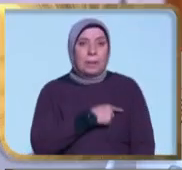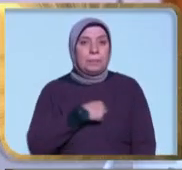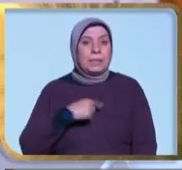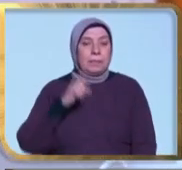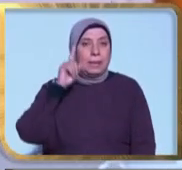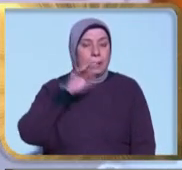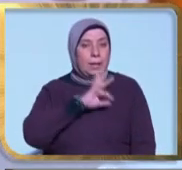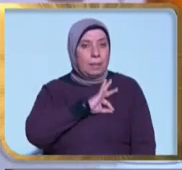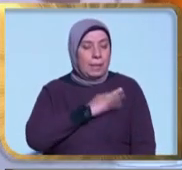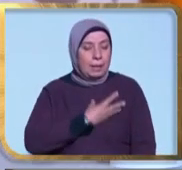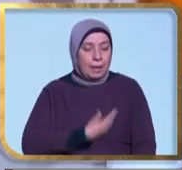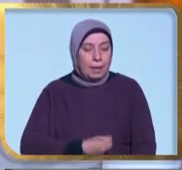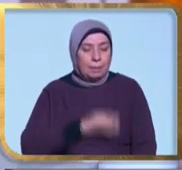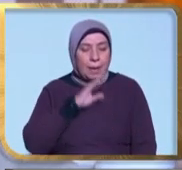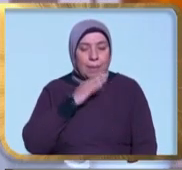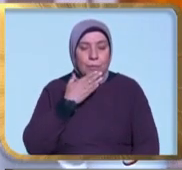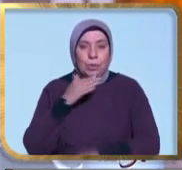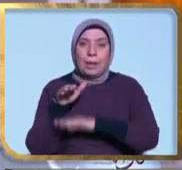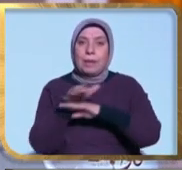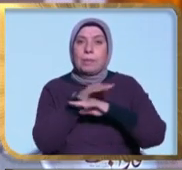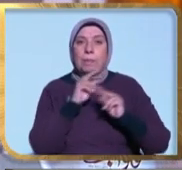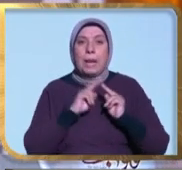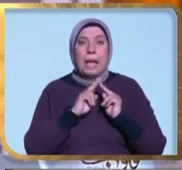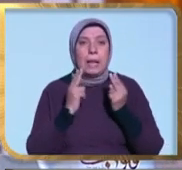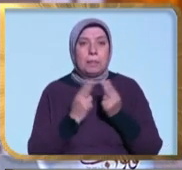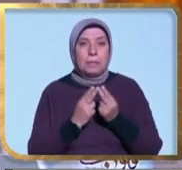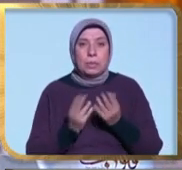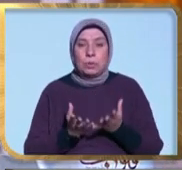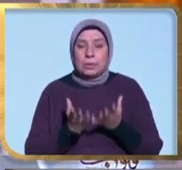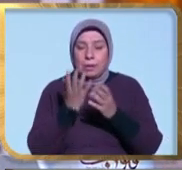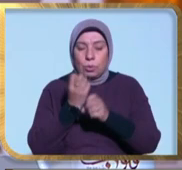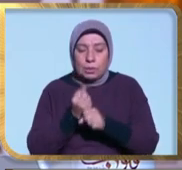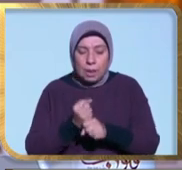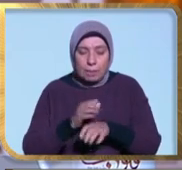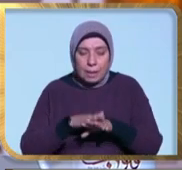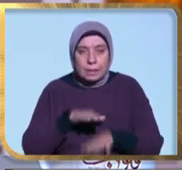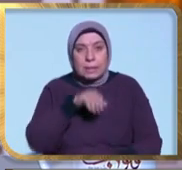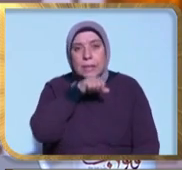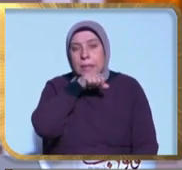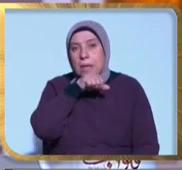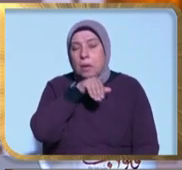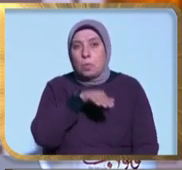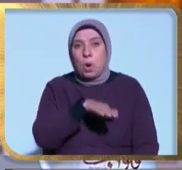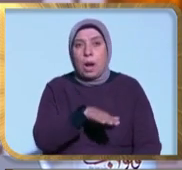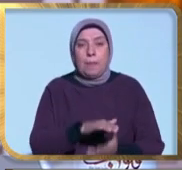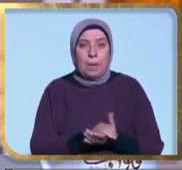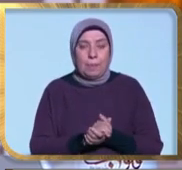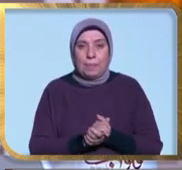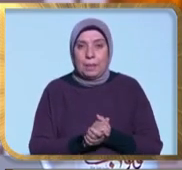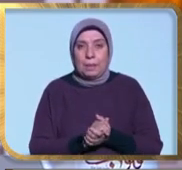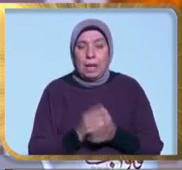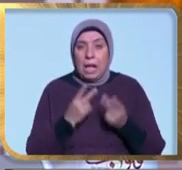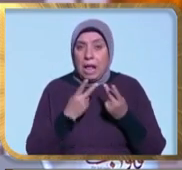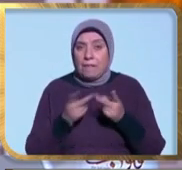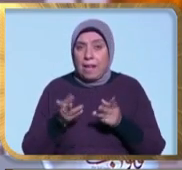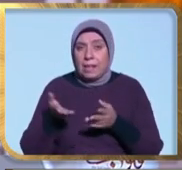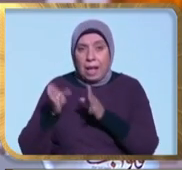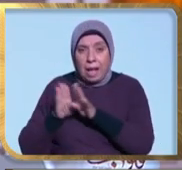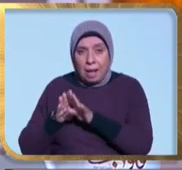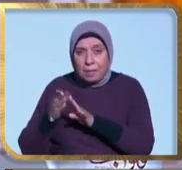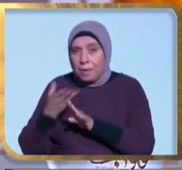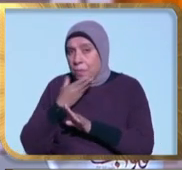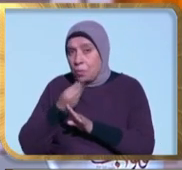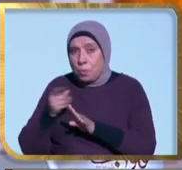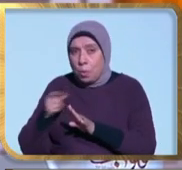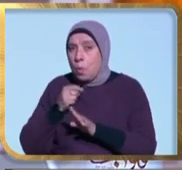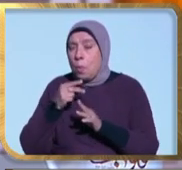بسم الله الرحمن الرحيم الحمد لله رب العالمين والصلاه والسلام على سيدنا ومولانا محمد الفاتح لما